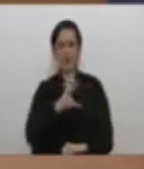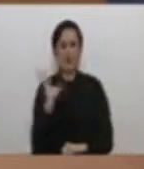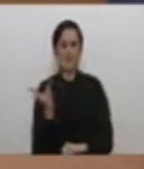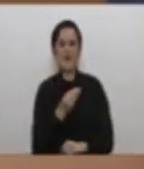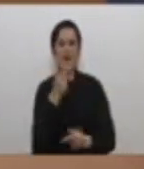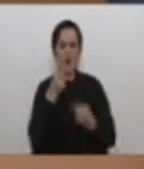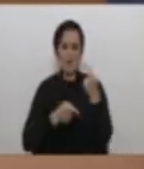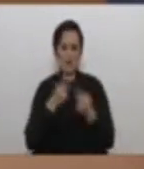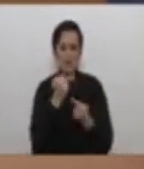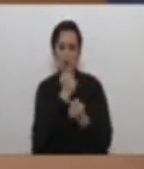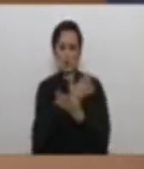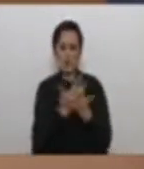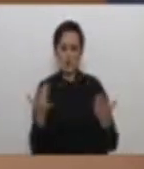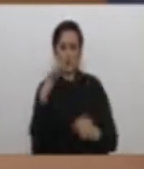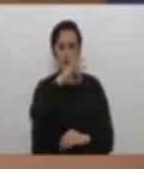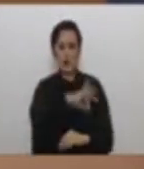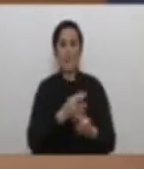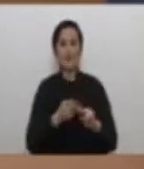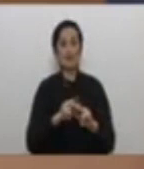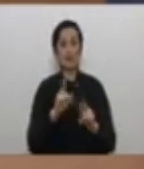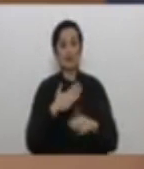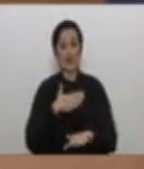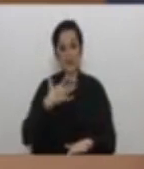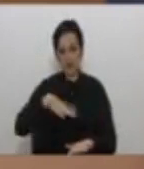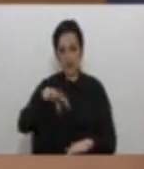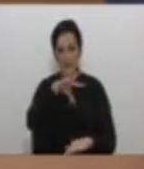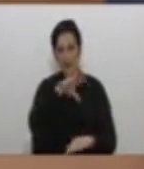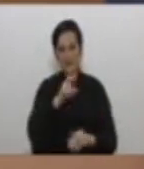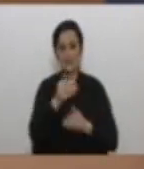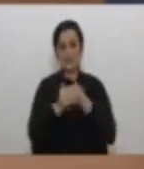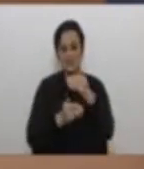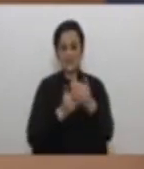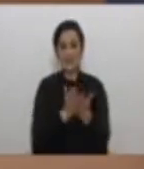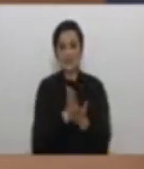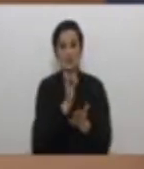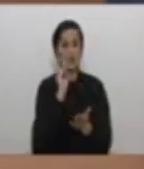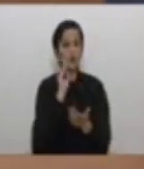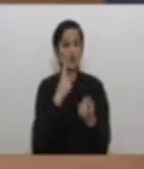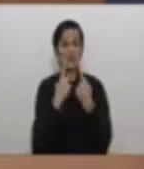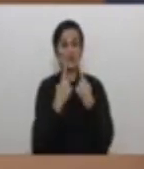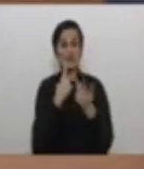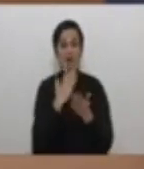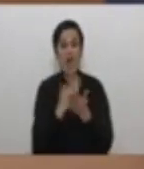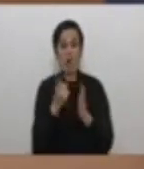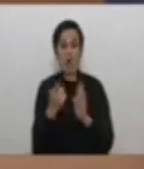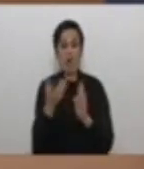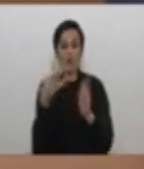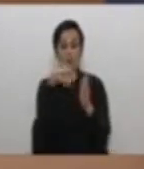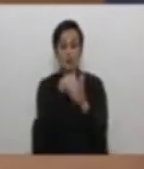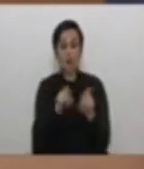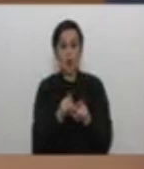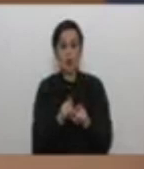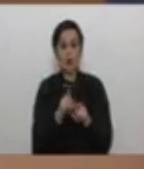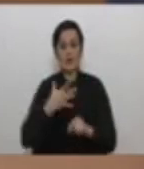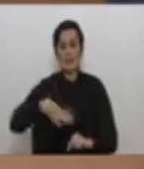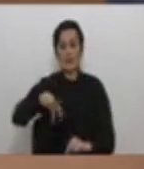ბრძოლის ინსტრუმენტი უნდა იყოს გამოყენებული იმისთვის, რომ ჩვენი ქვეყანა წავიდეს წინ. და როდესაც საუბარი არის მათ შორის იმაზე, რომ